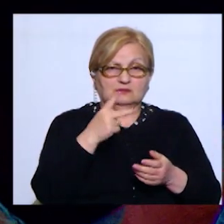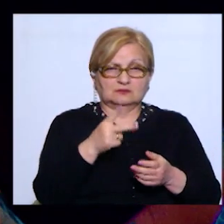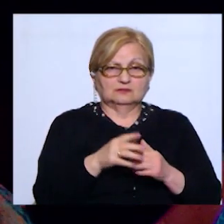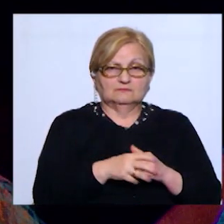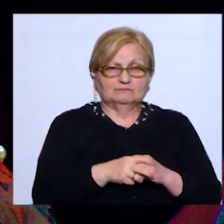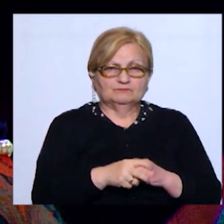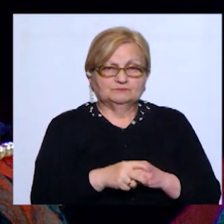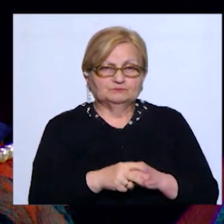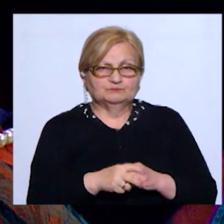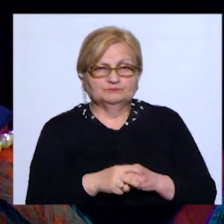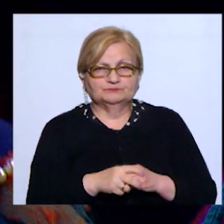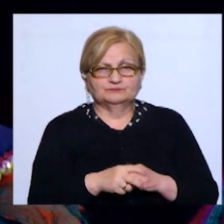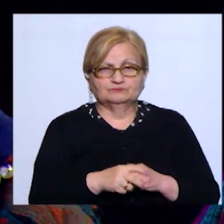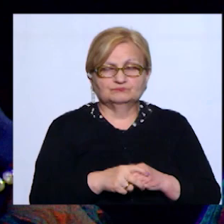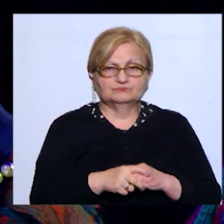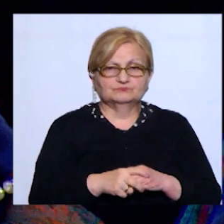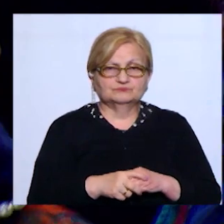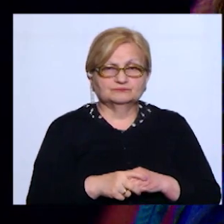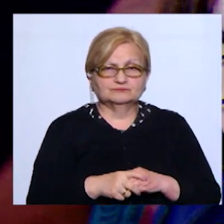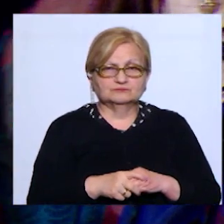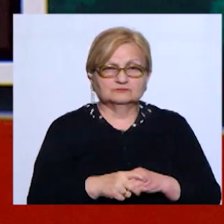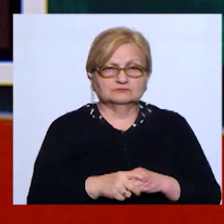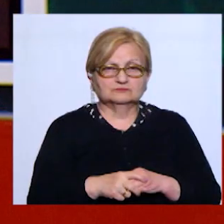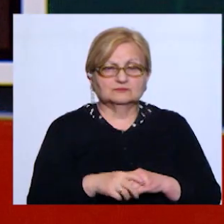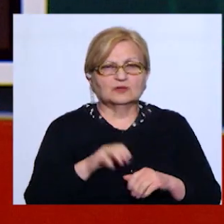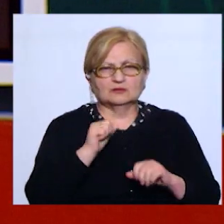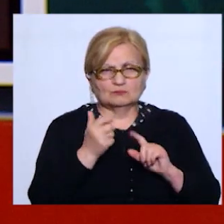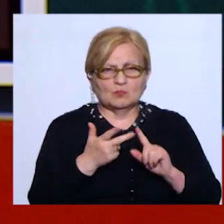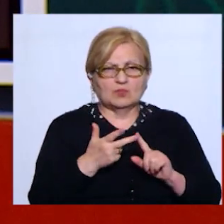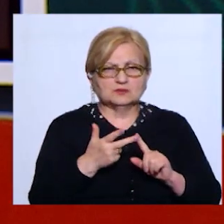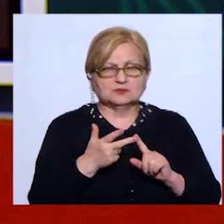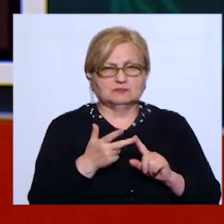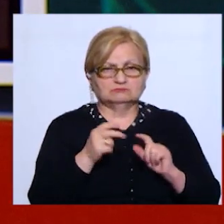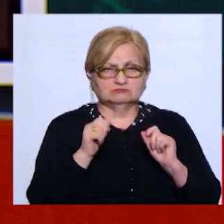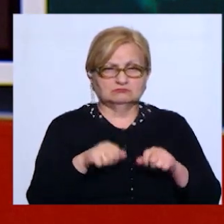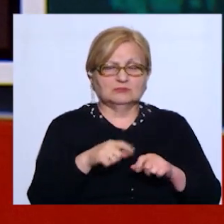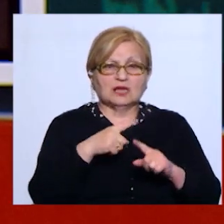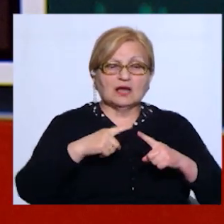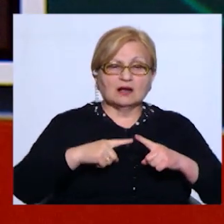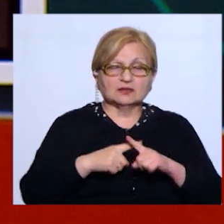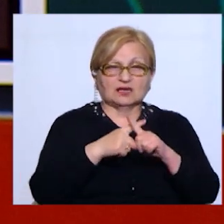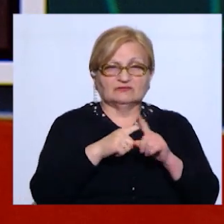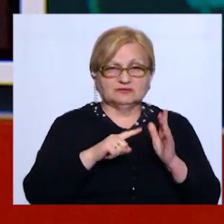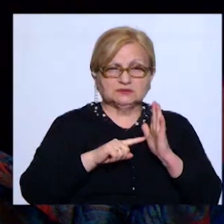გამოვსახო პლუს y 0. ასევე შემიძლია ღერძებთან გადაკვეთის წერტილებით.